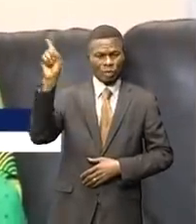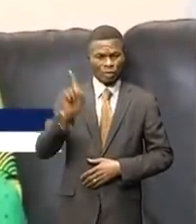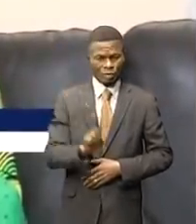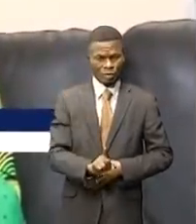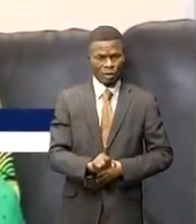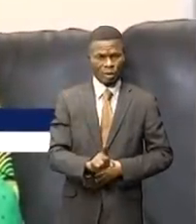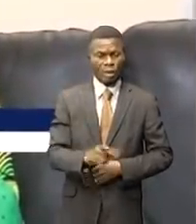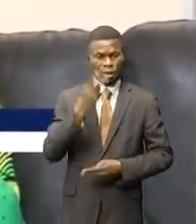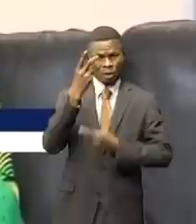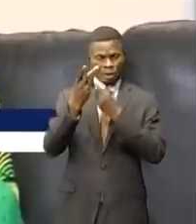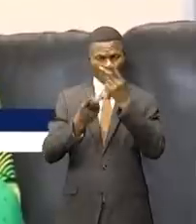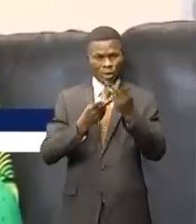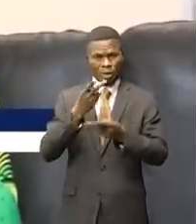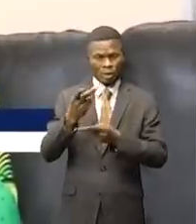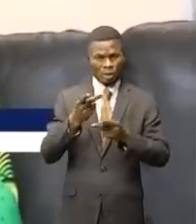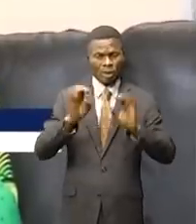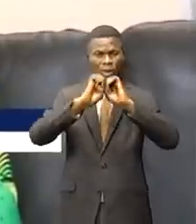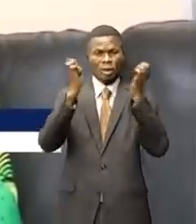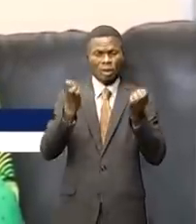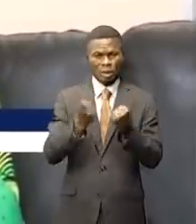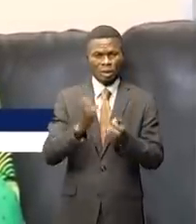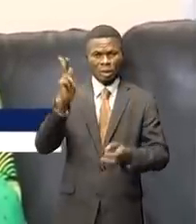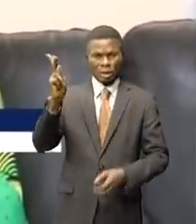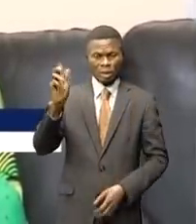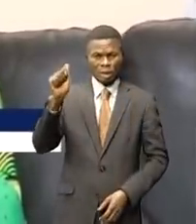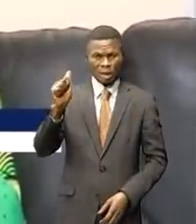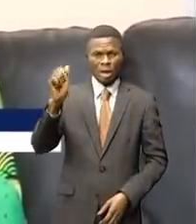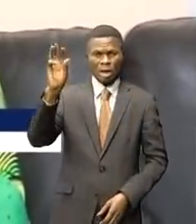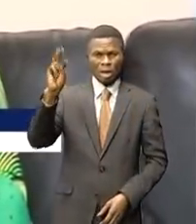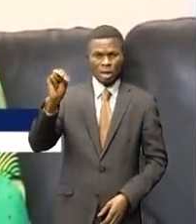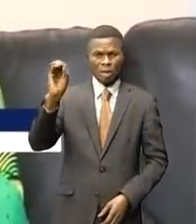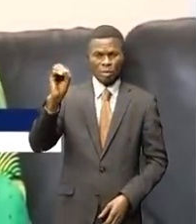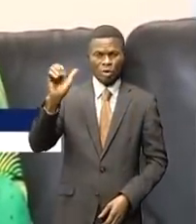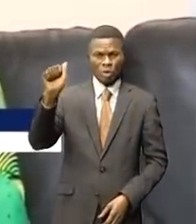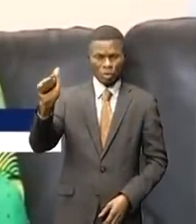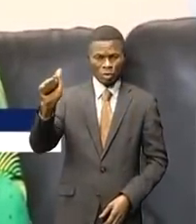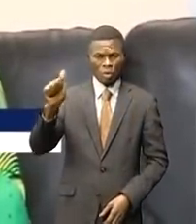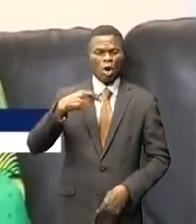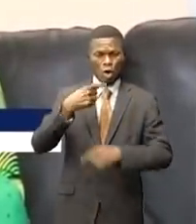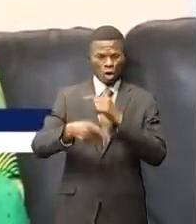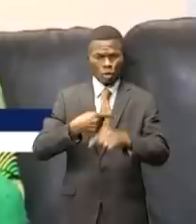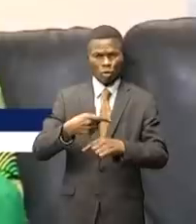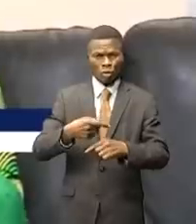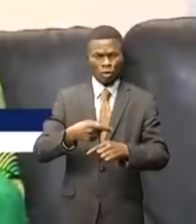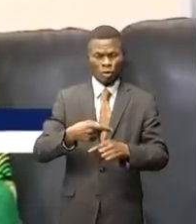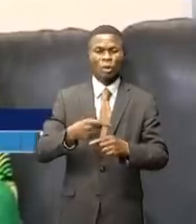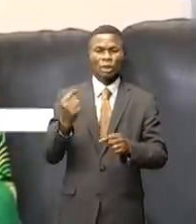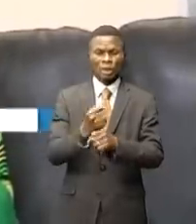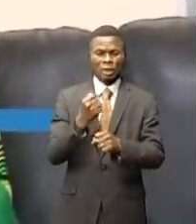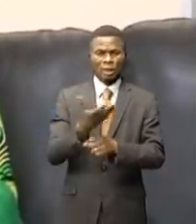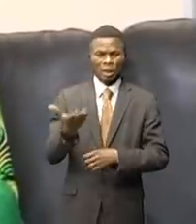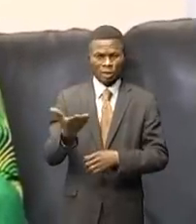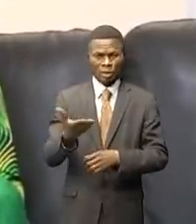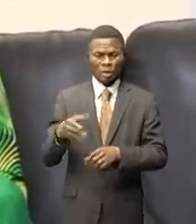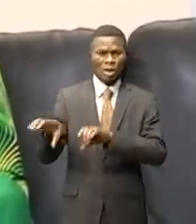visiter l'entreprise qu'à moi qui dois de voir comment lancer sa production en tant